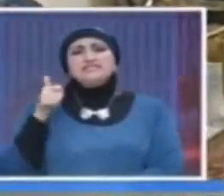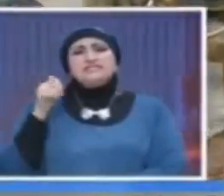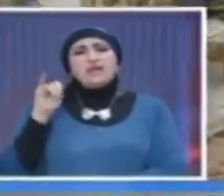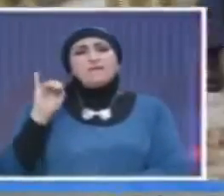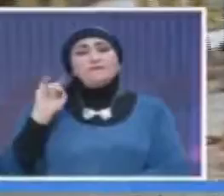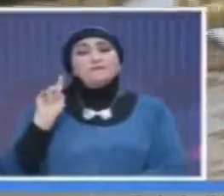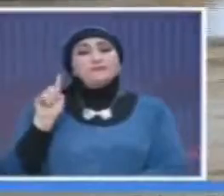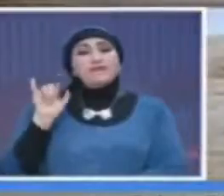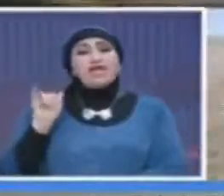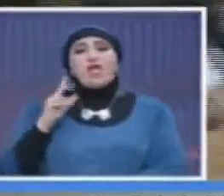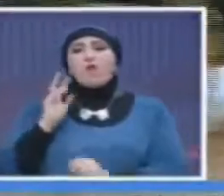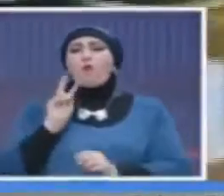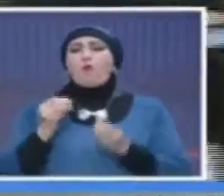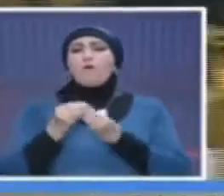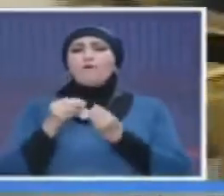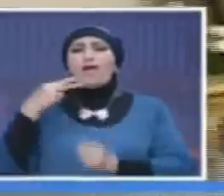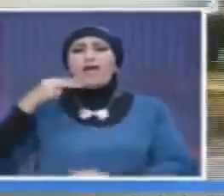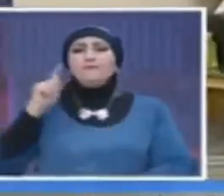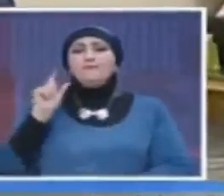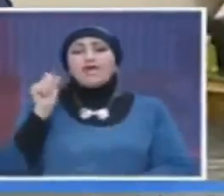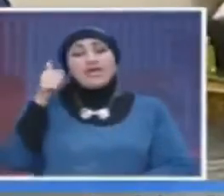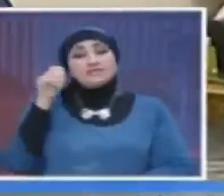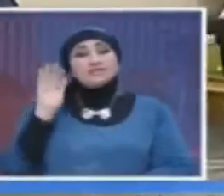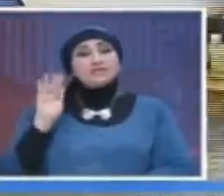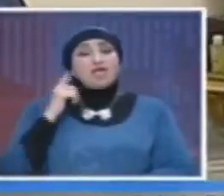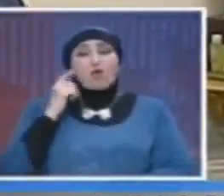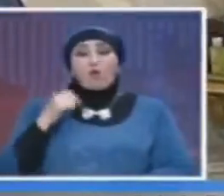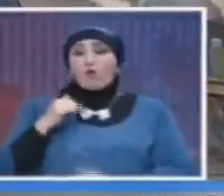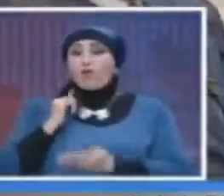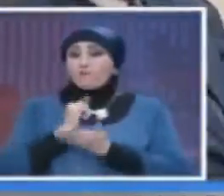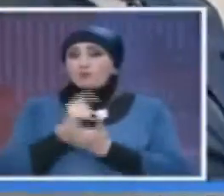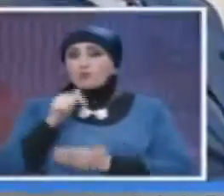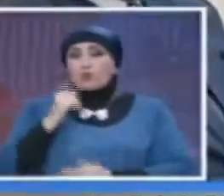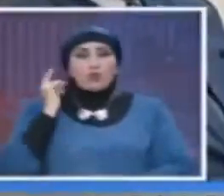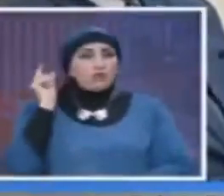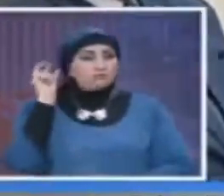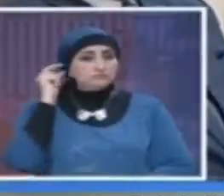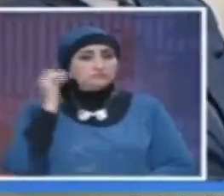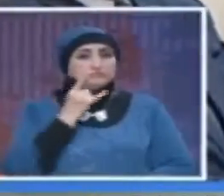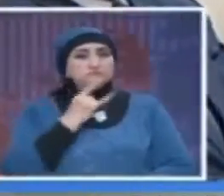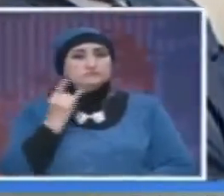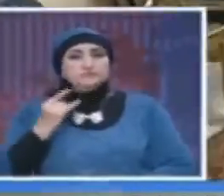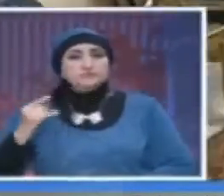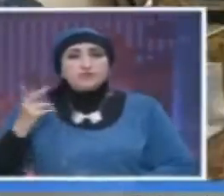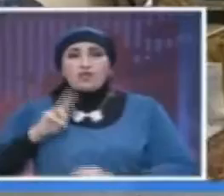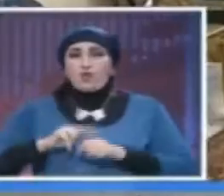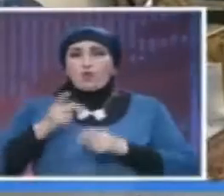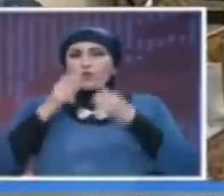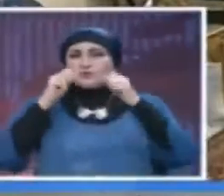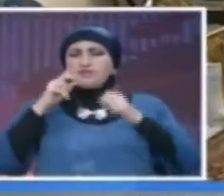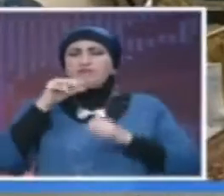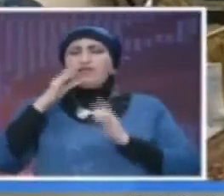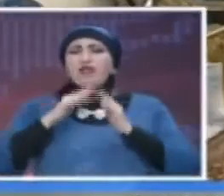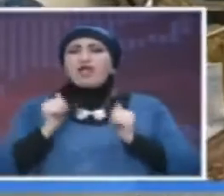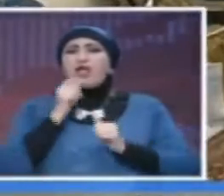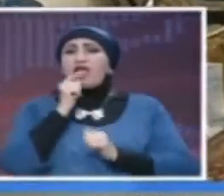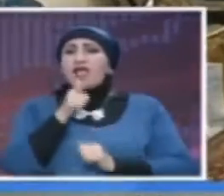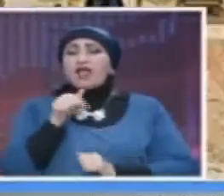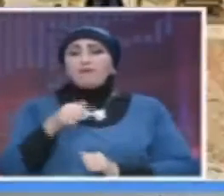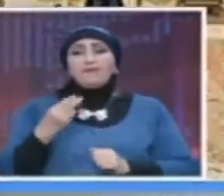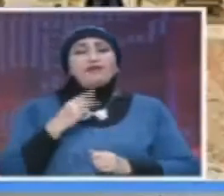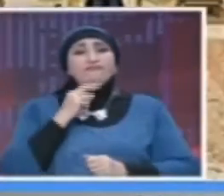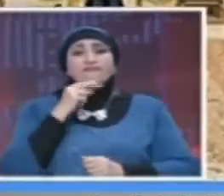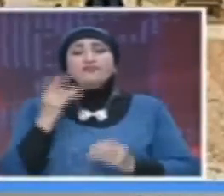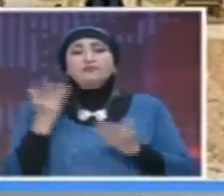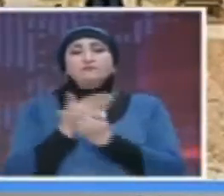بحضور السيد عباس كامل رئيس المخابرات العامة ومشاركة سفير زامبيا بالقاهرة. المتحدث الرسمي باسم رئاسة